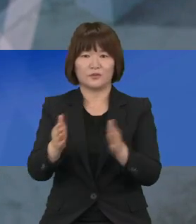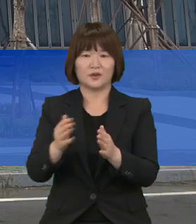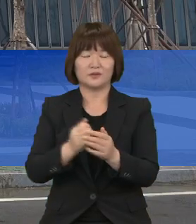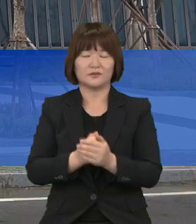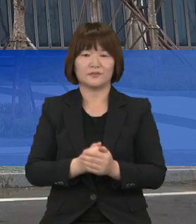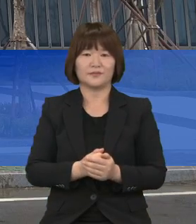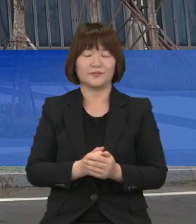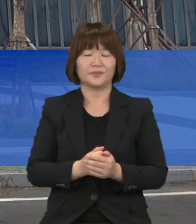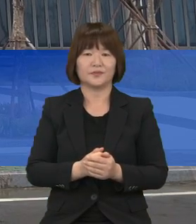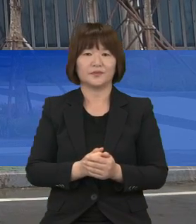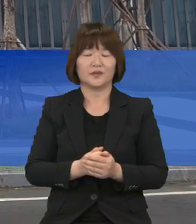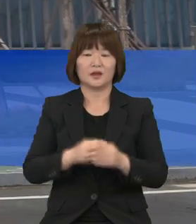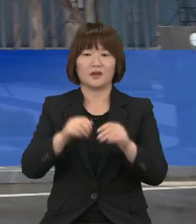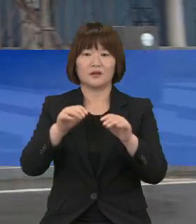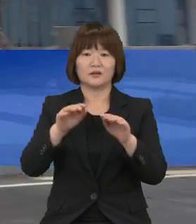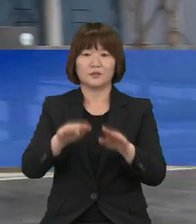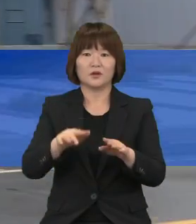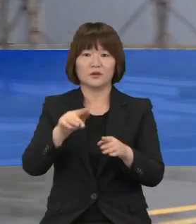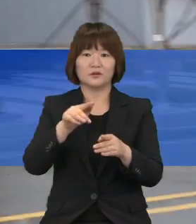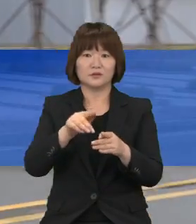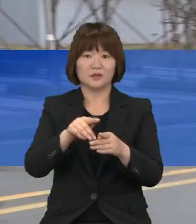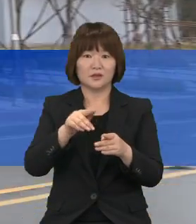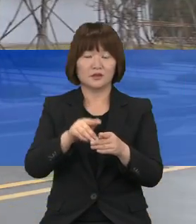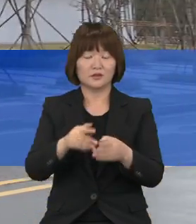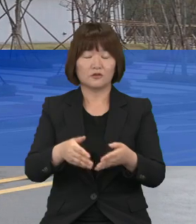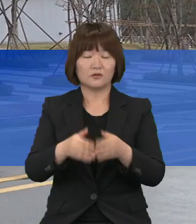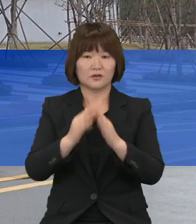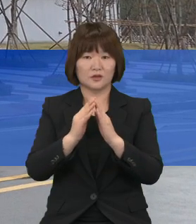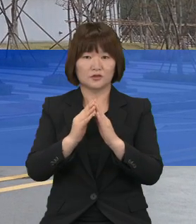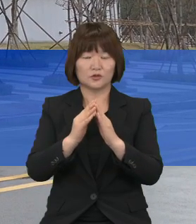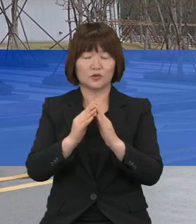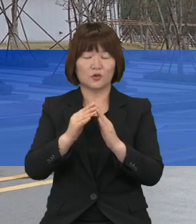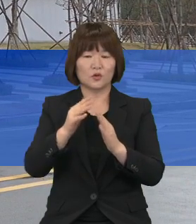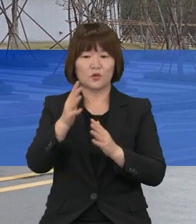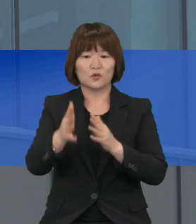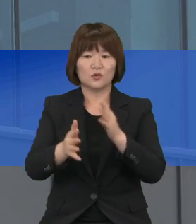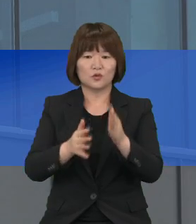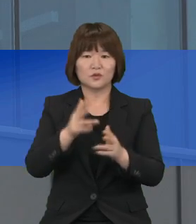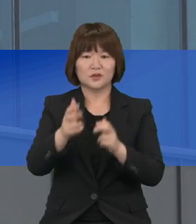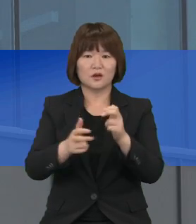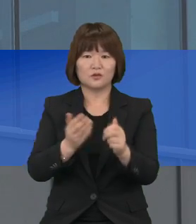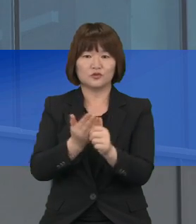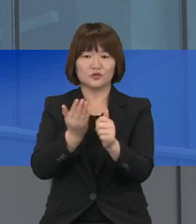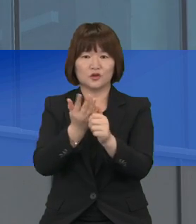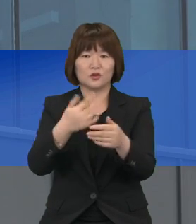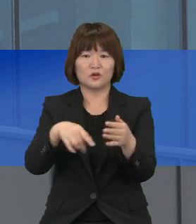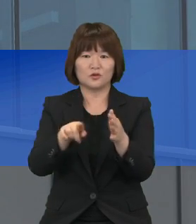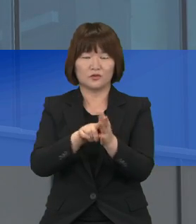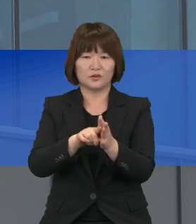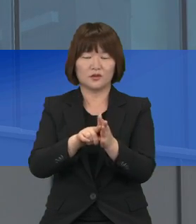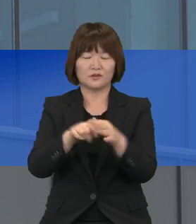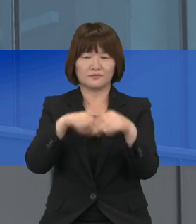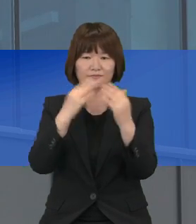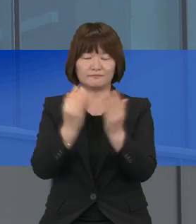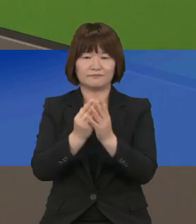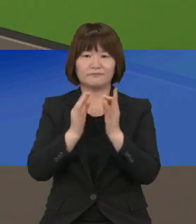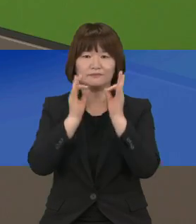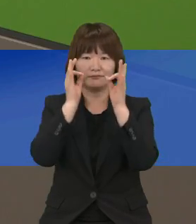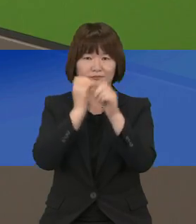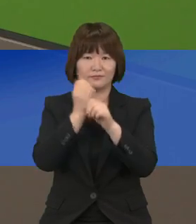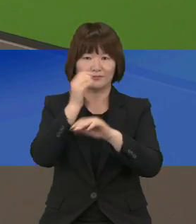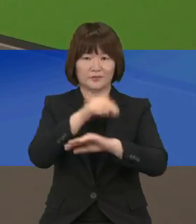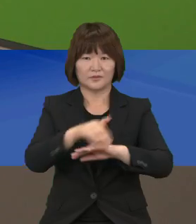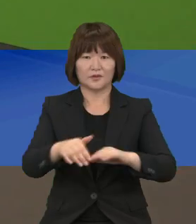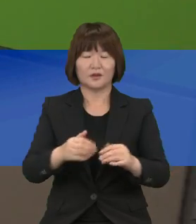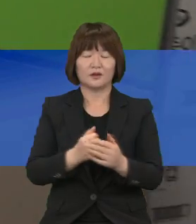마련했습니다. 포항시는 이번 안전로봇 실증센터 개소로 로봇 산업 육성을 위한 전방위적 노력을 다할 계획입니다.